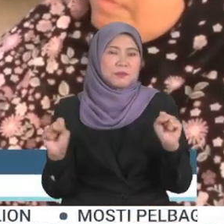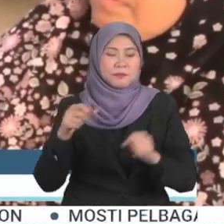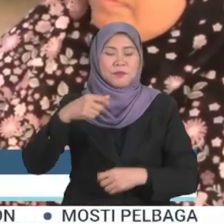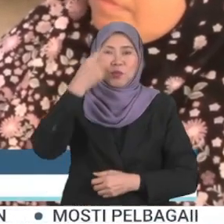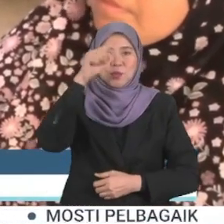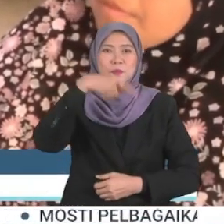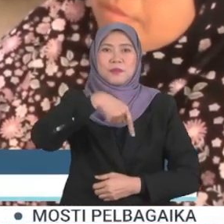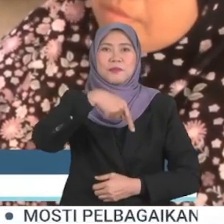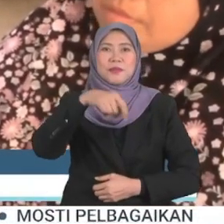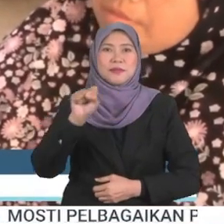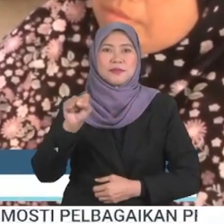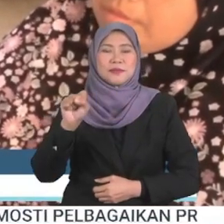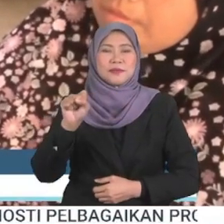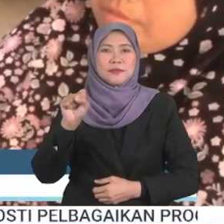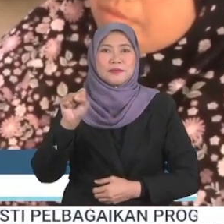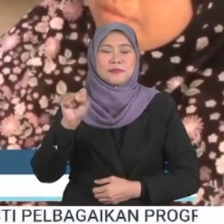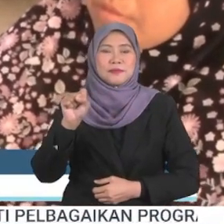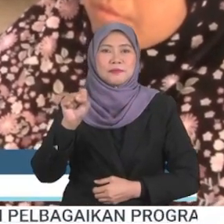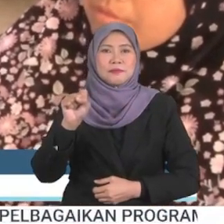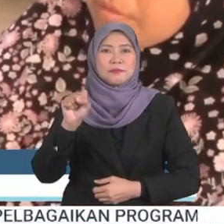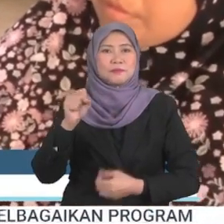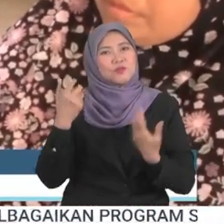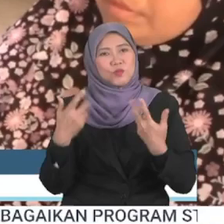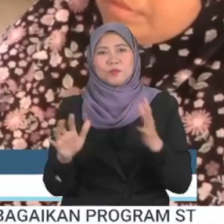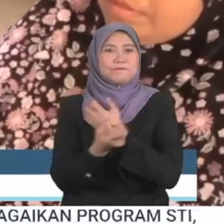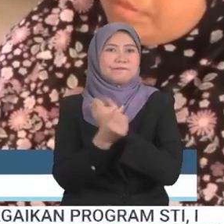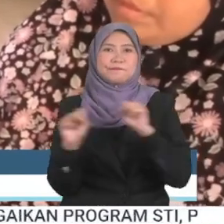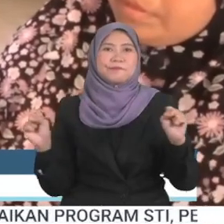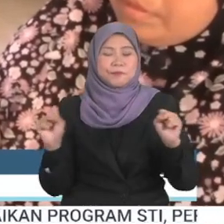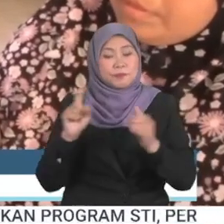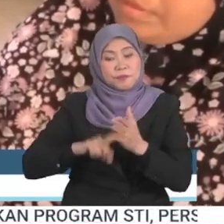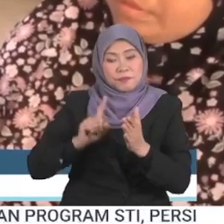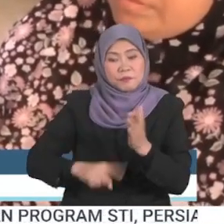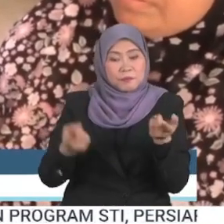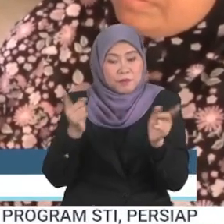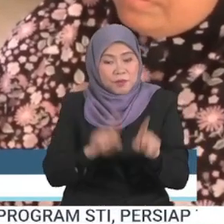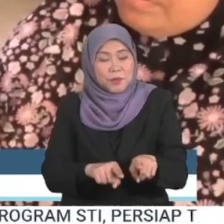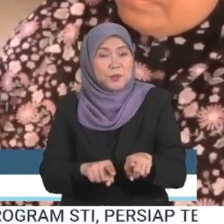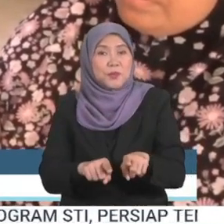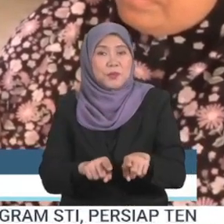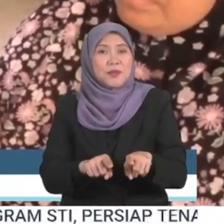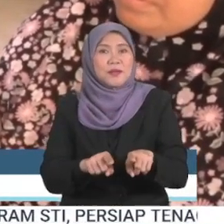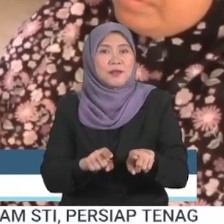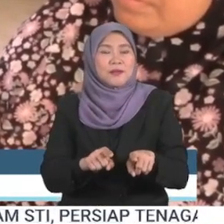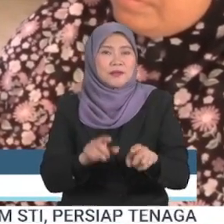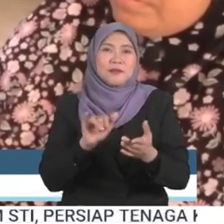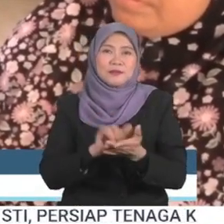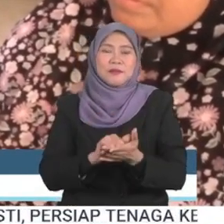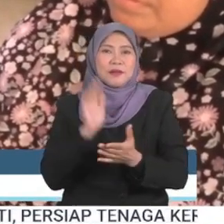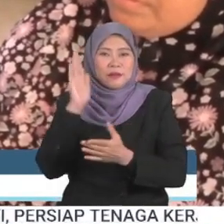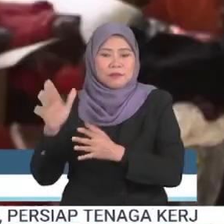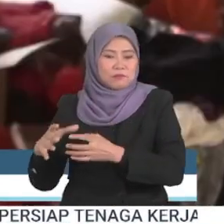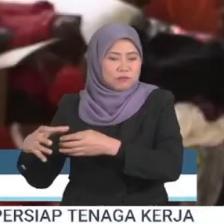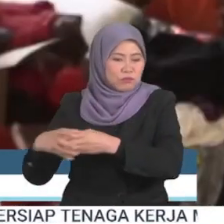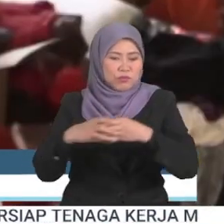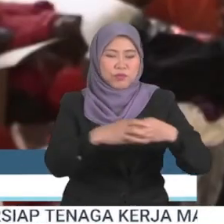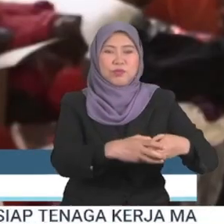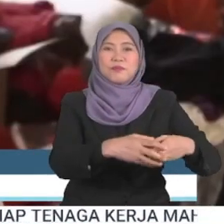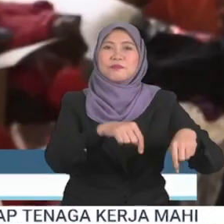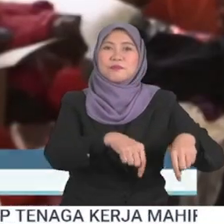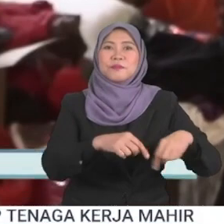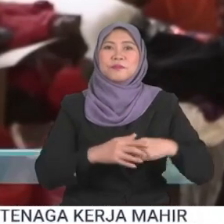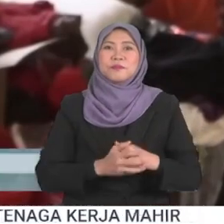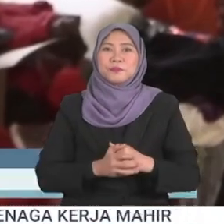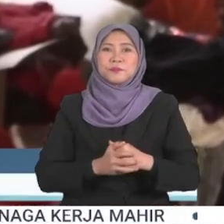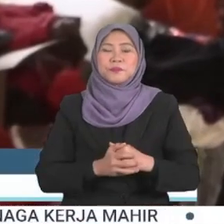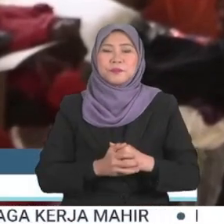PPS lah. Memang kami memang dah bersedia lah, kiranya bersedia apa-apa kemungkinan. Kami kat situ lah, kami akan buka. Cuma persediaan kita